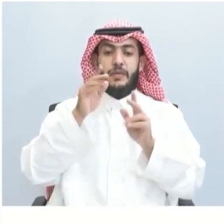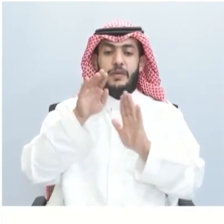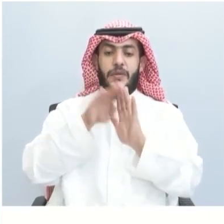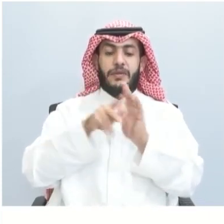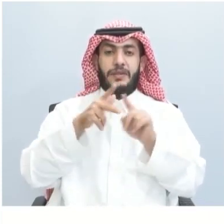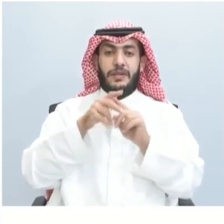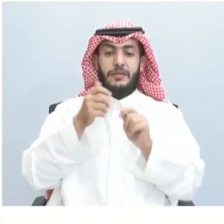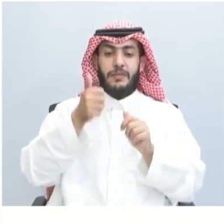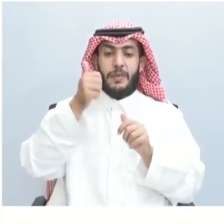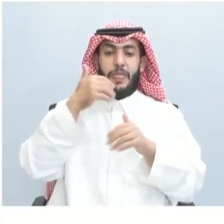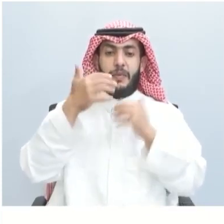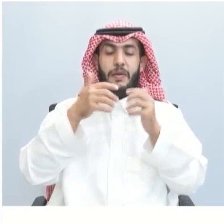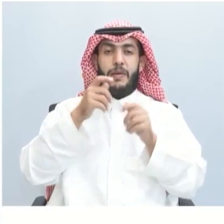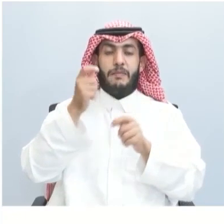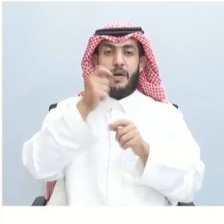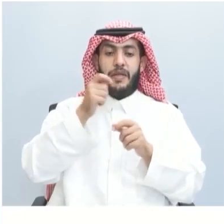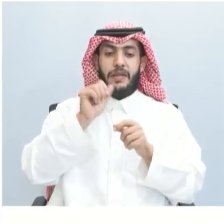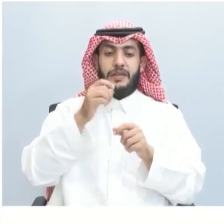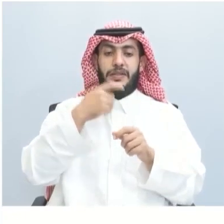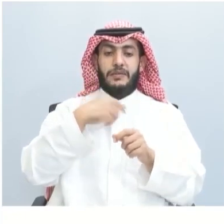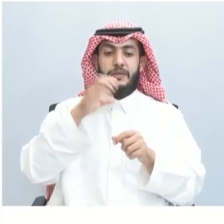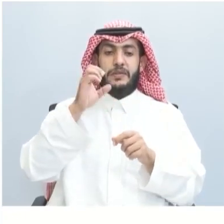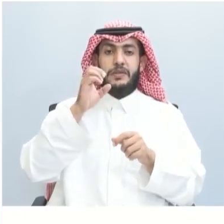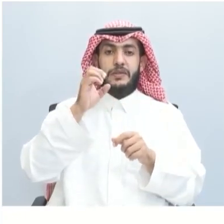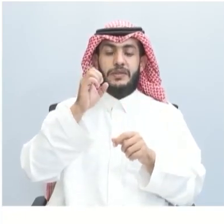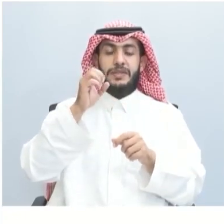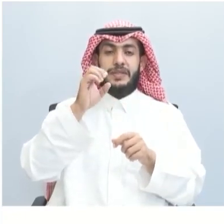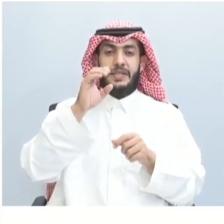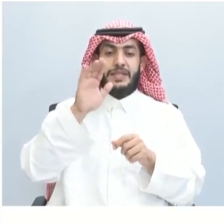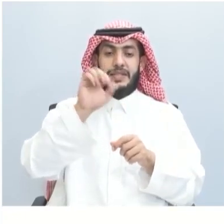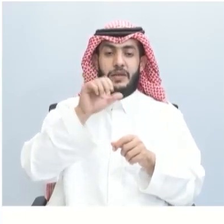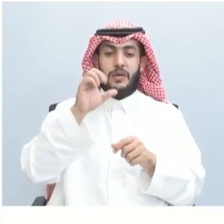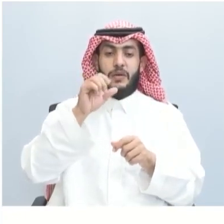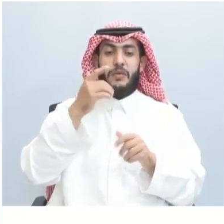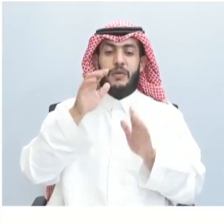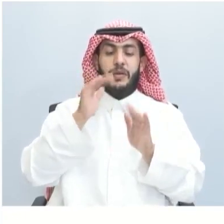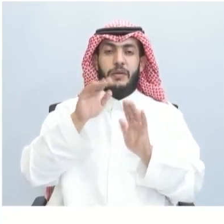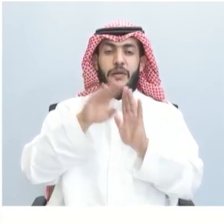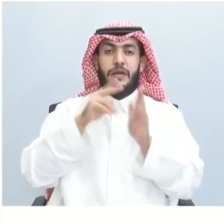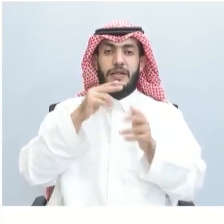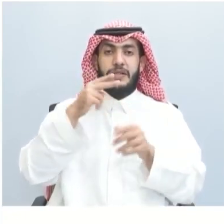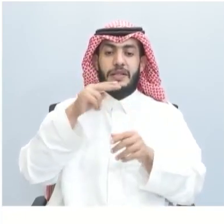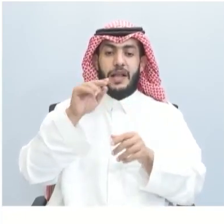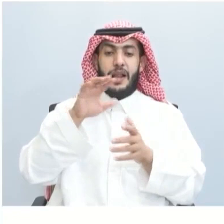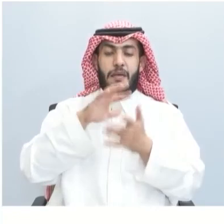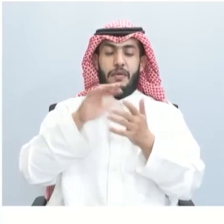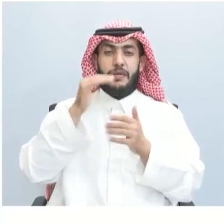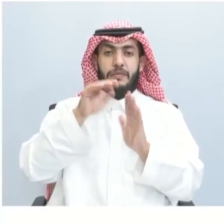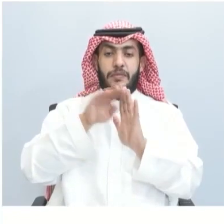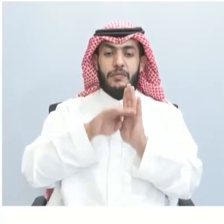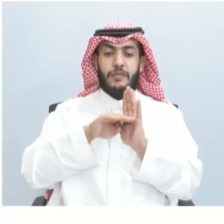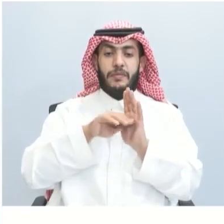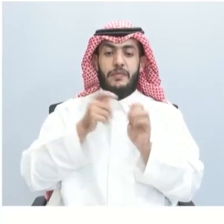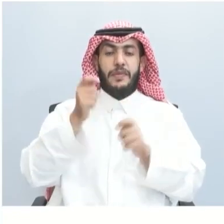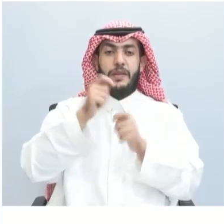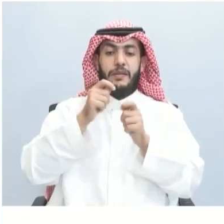تقنيات تحسين محركات البحث الاس اي او لرفع تصنيف الموقع ماهيه الرسائل الاخباريه الرقميه والهدف منها